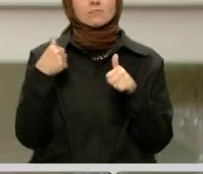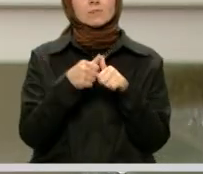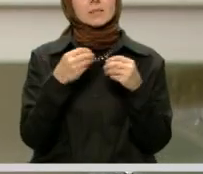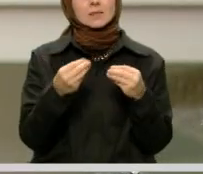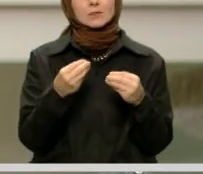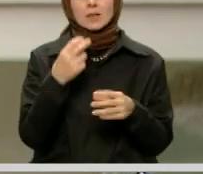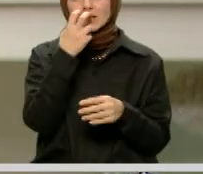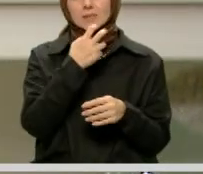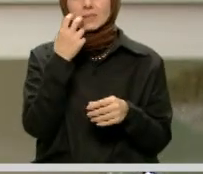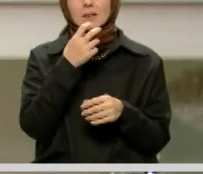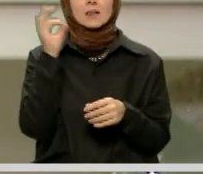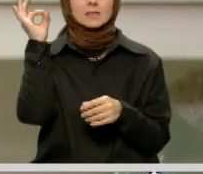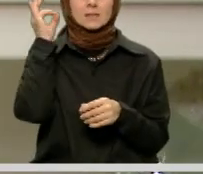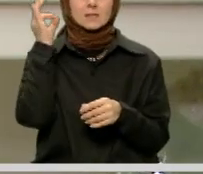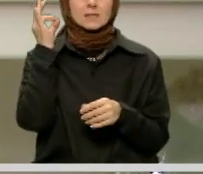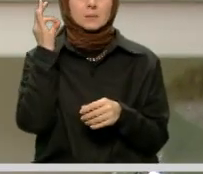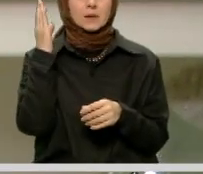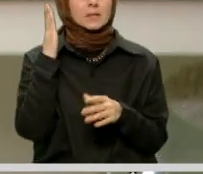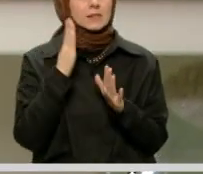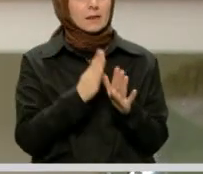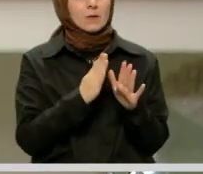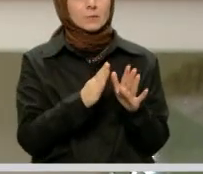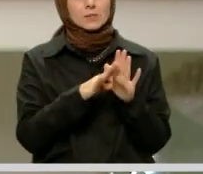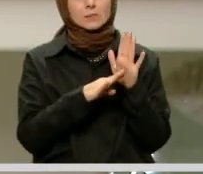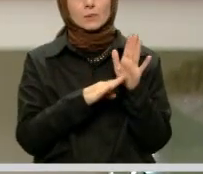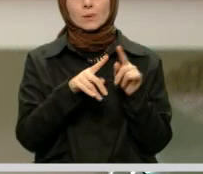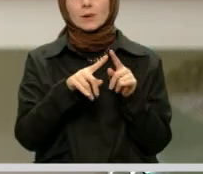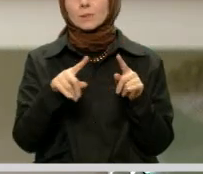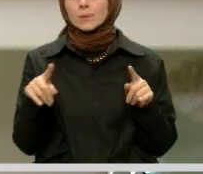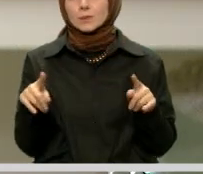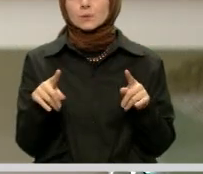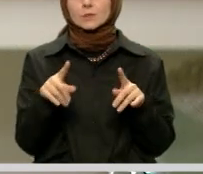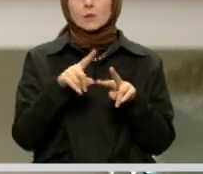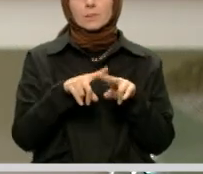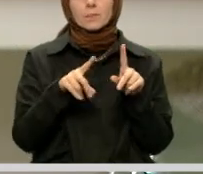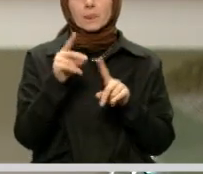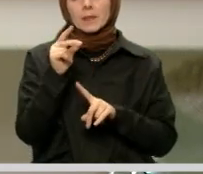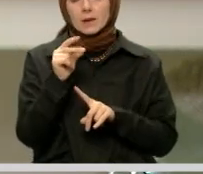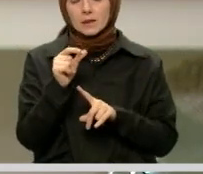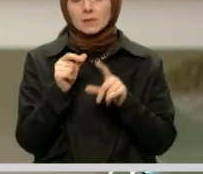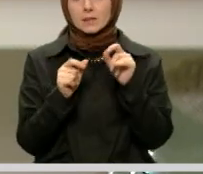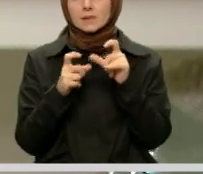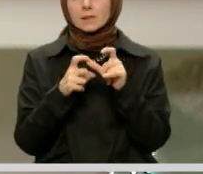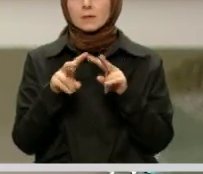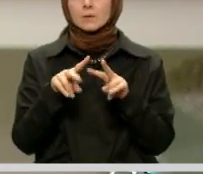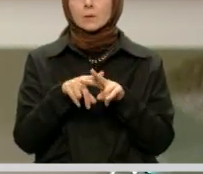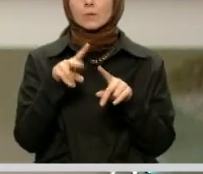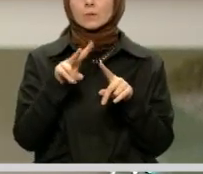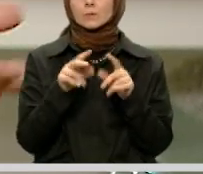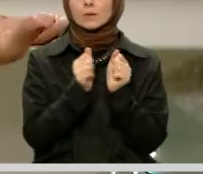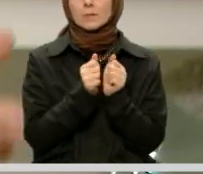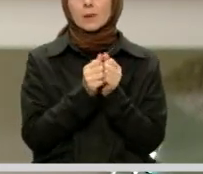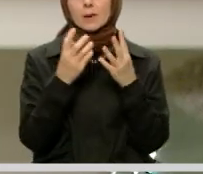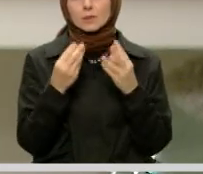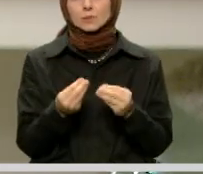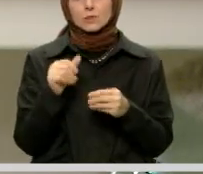eserler dinlemeye devam edeceksiniz efendim bugün yayınımız boyunca. Ali Osman Alaca Beyefendi ve ekip arkadaşları bizlerle birlikte olacaklar. Peki